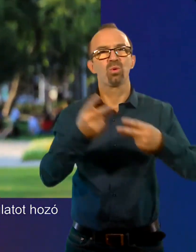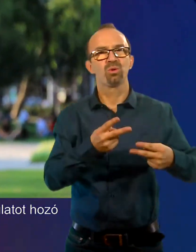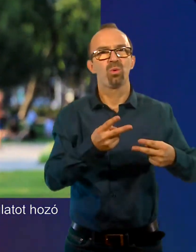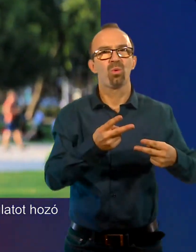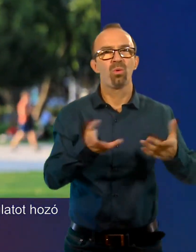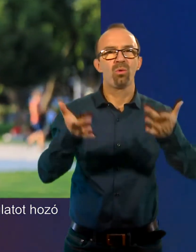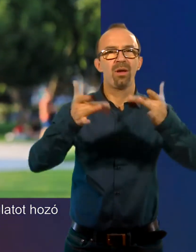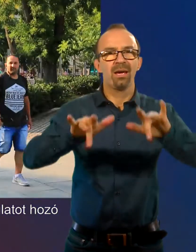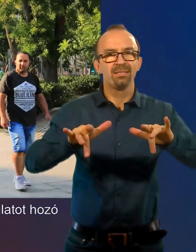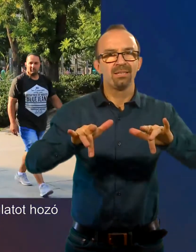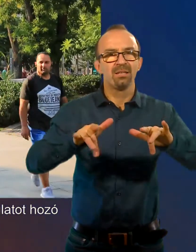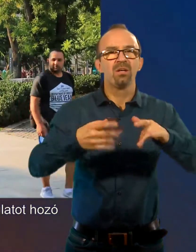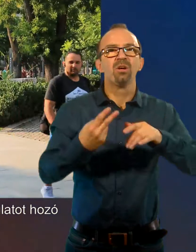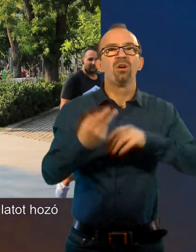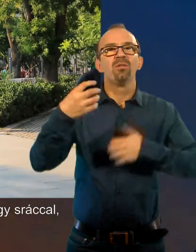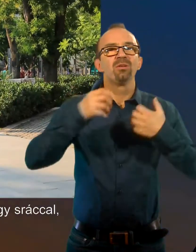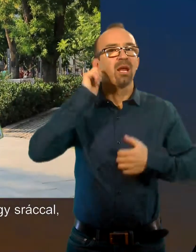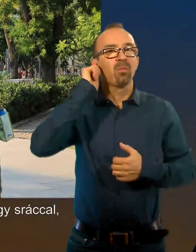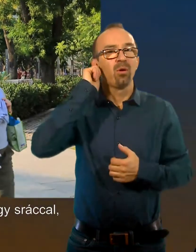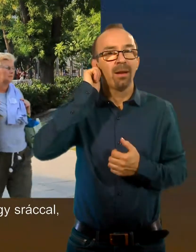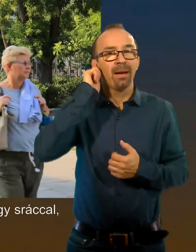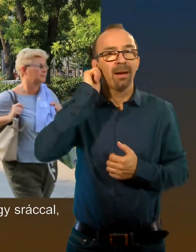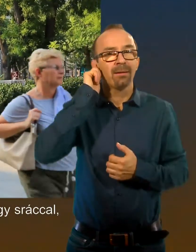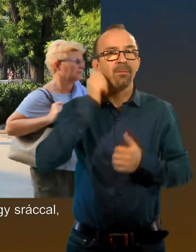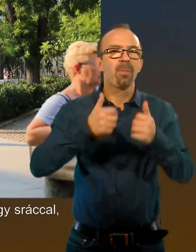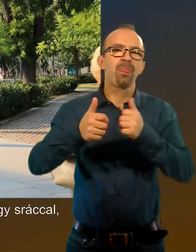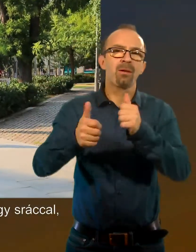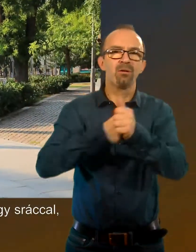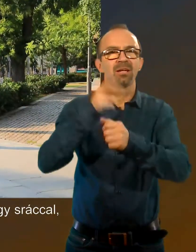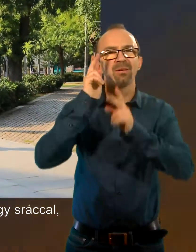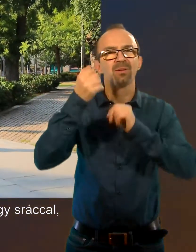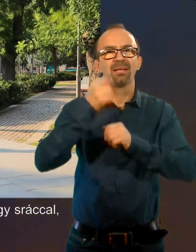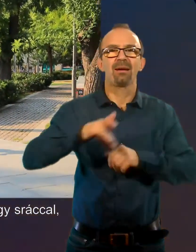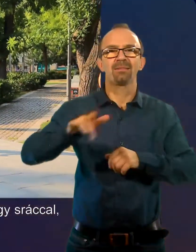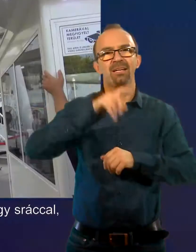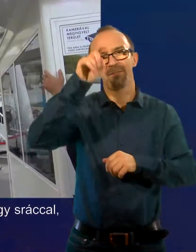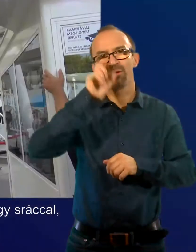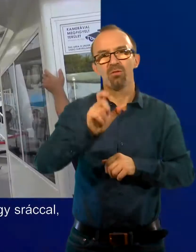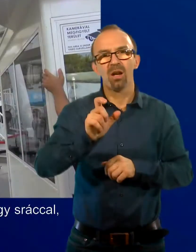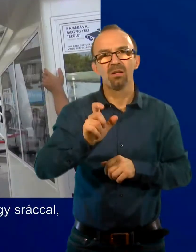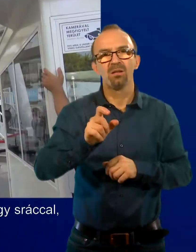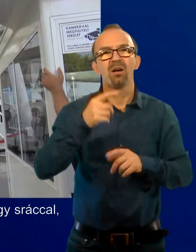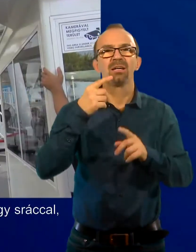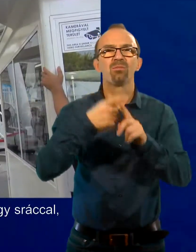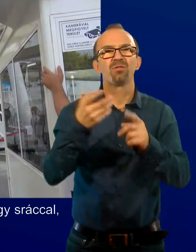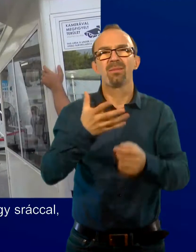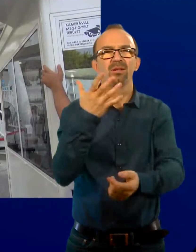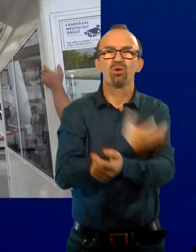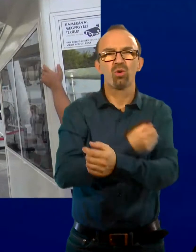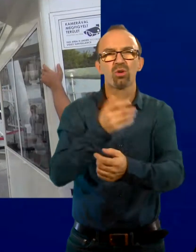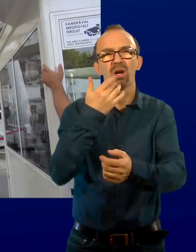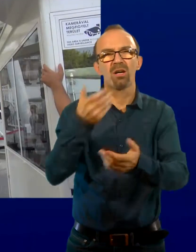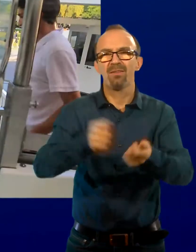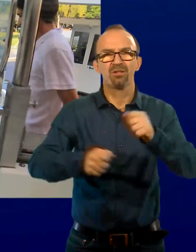hozó helyszín, mert hogy a főszereplő lány előtte ismerkedik meg a Deák téren egy sráccal, aki ráadásul éppen valami